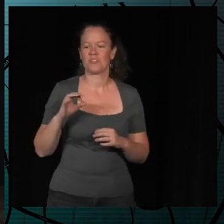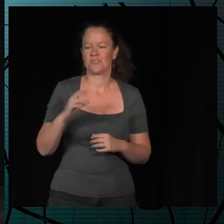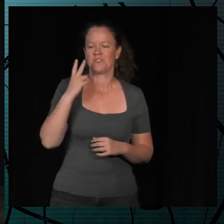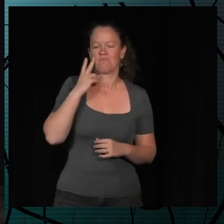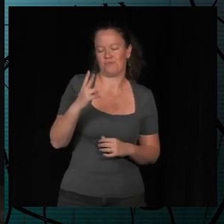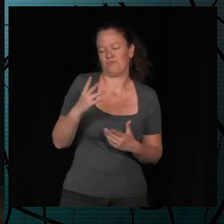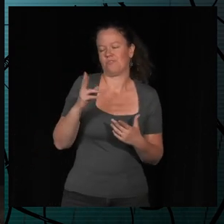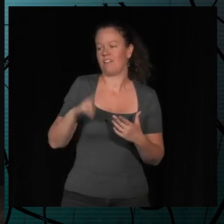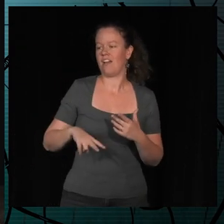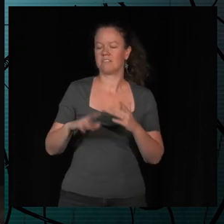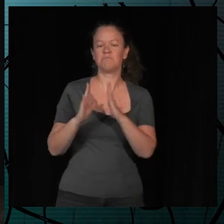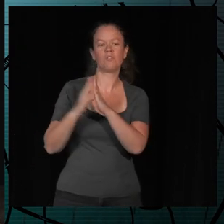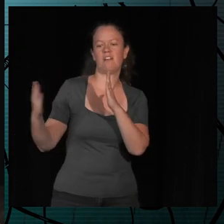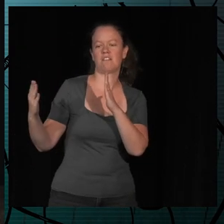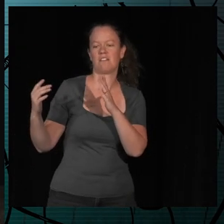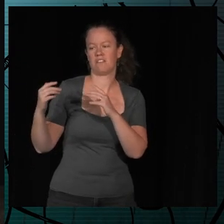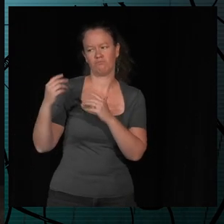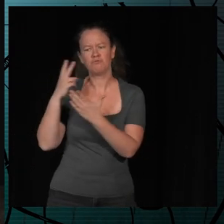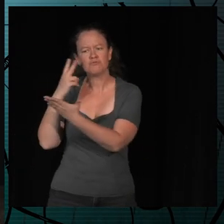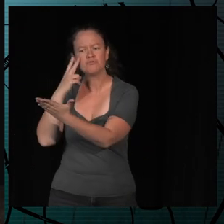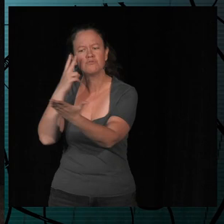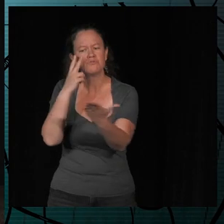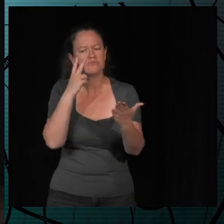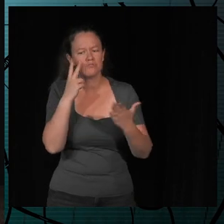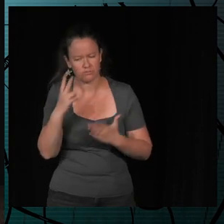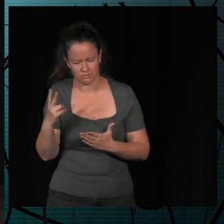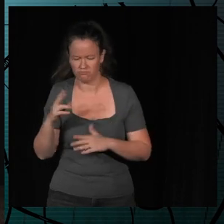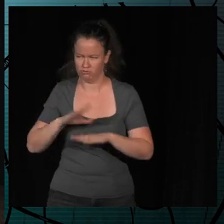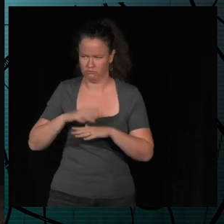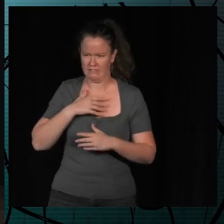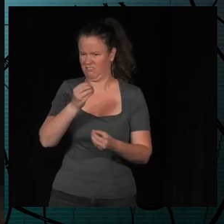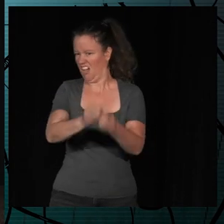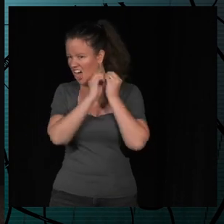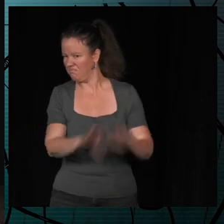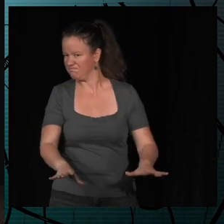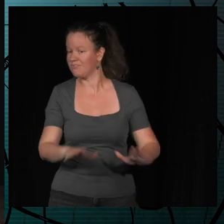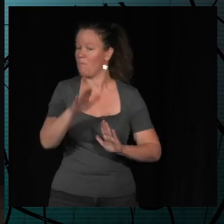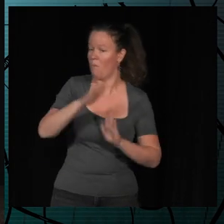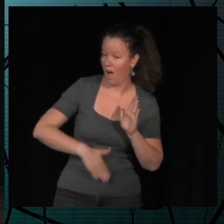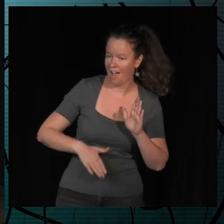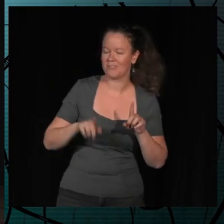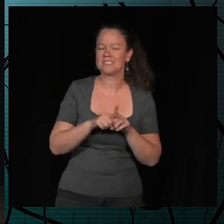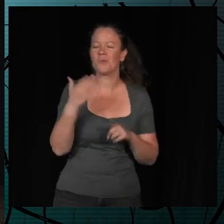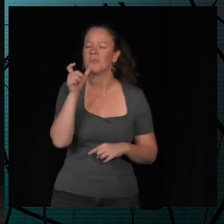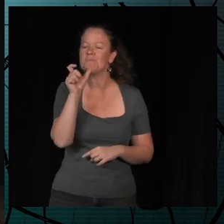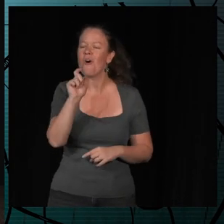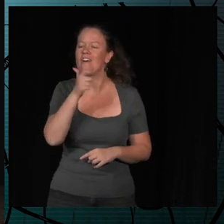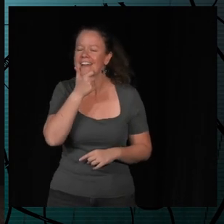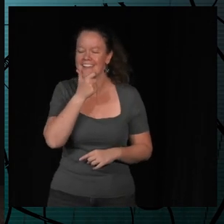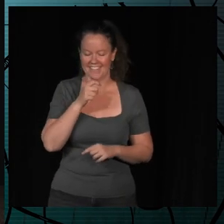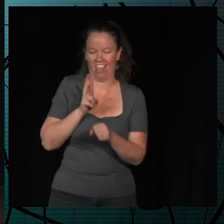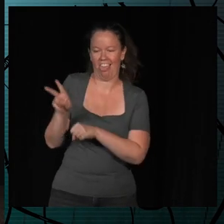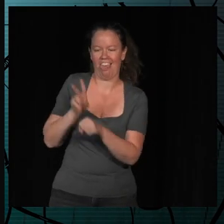kit comme tu dis et beaucoup moins de trash talk pour continuer dans ce vocabulaire pour tous monter en